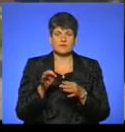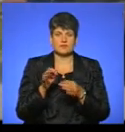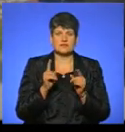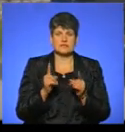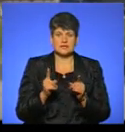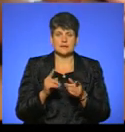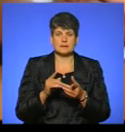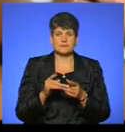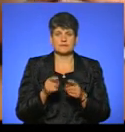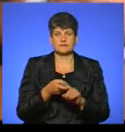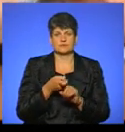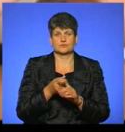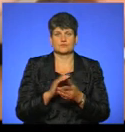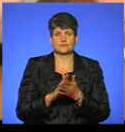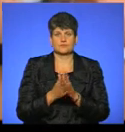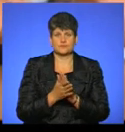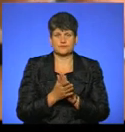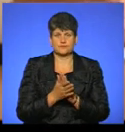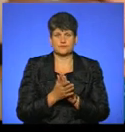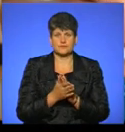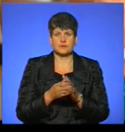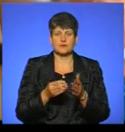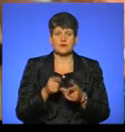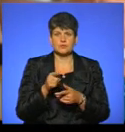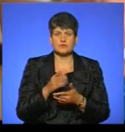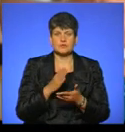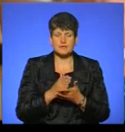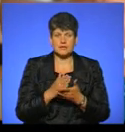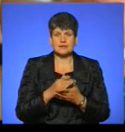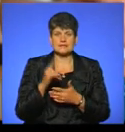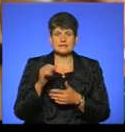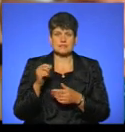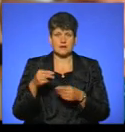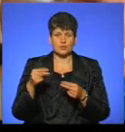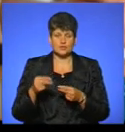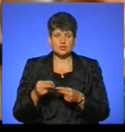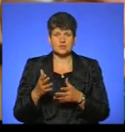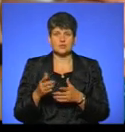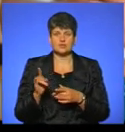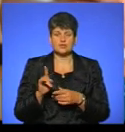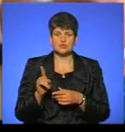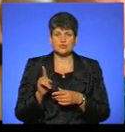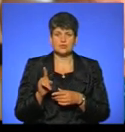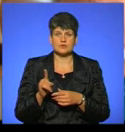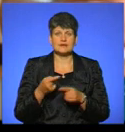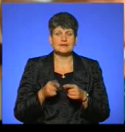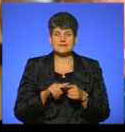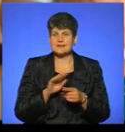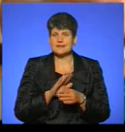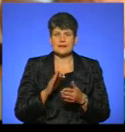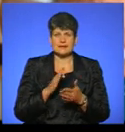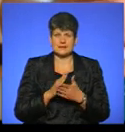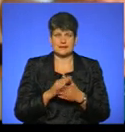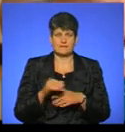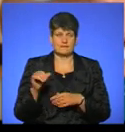угод. То є заключення, певні висновки зроблені інститутів, що воно не є шкідливе. Це